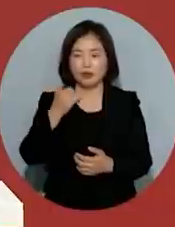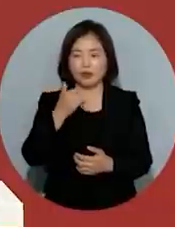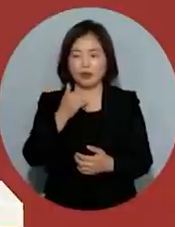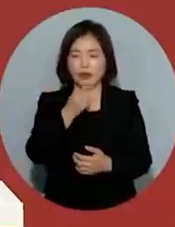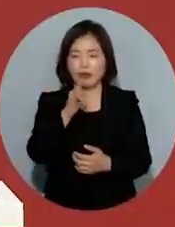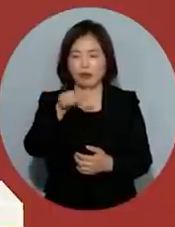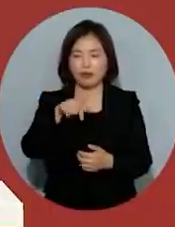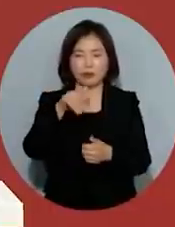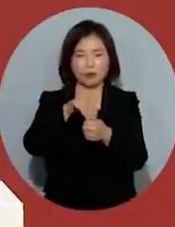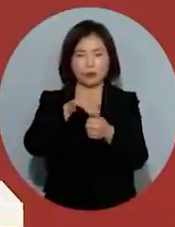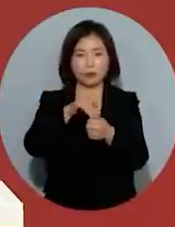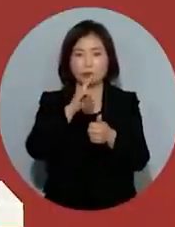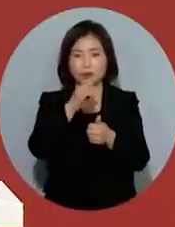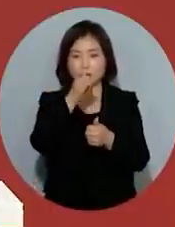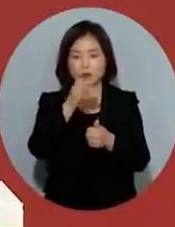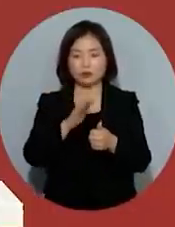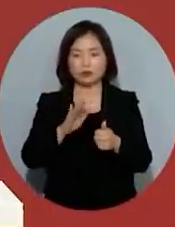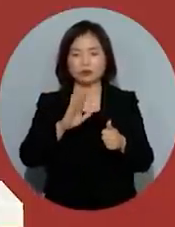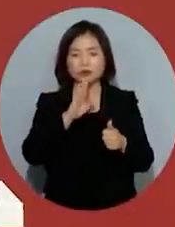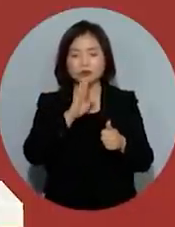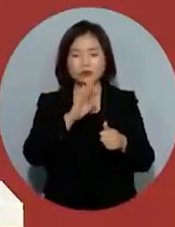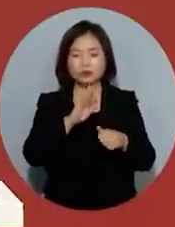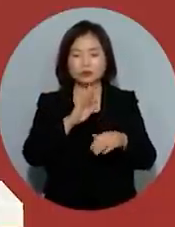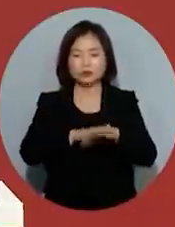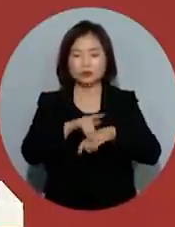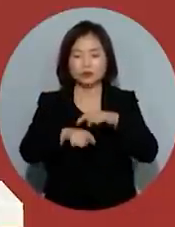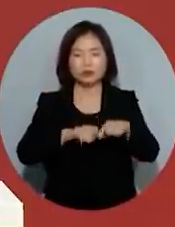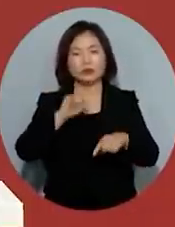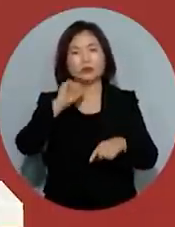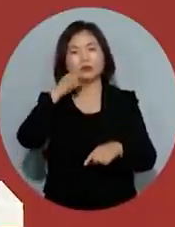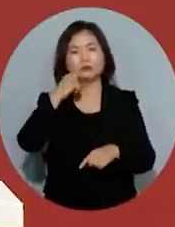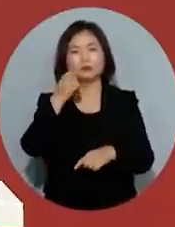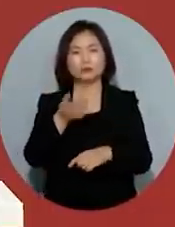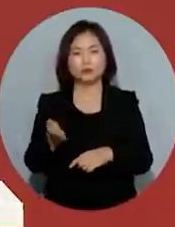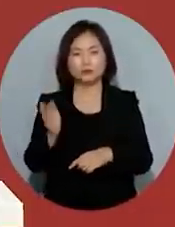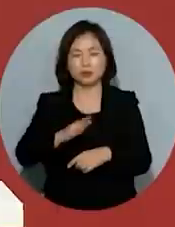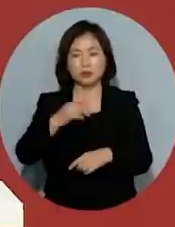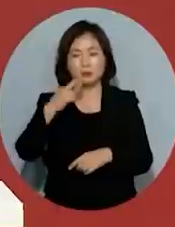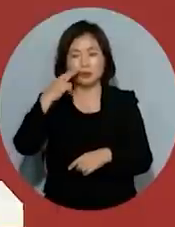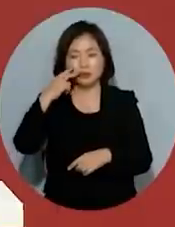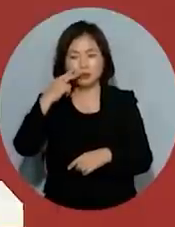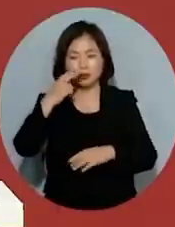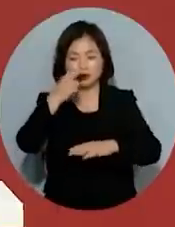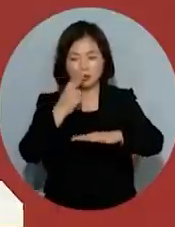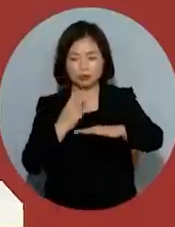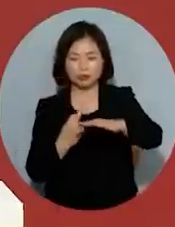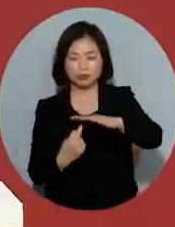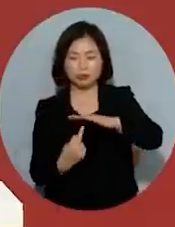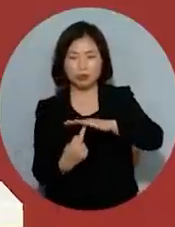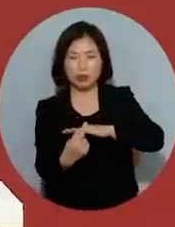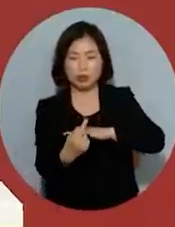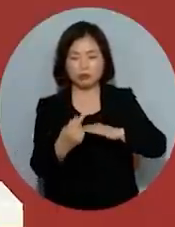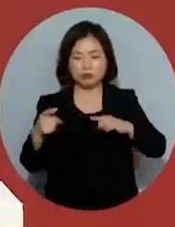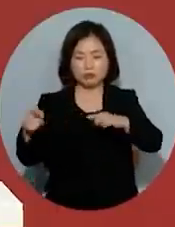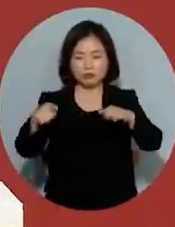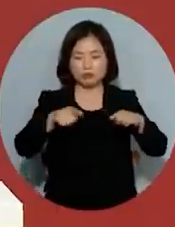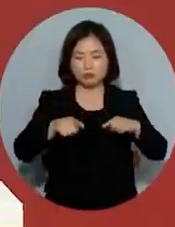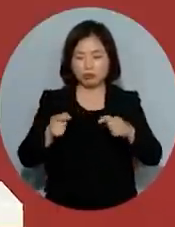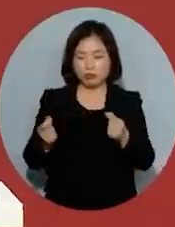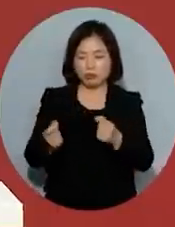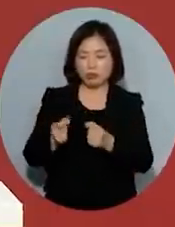말씀을 하셨는데 그게 뭐 현실적으로 쉽지는 않지만 미국의 잠수함이 한반도